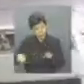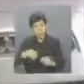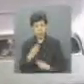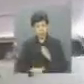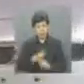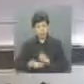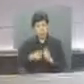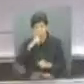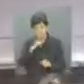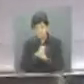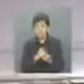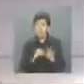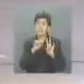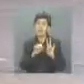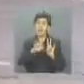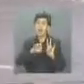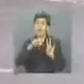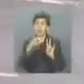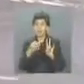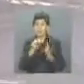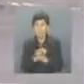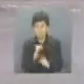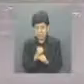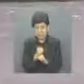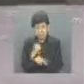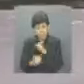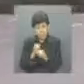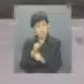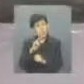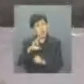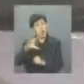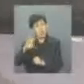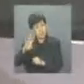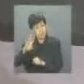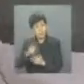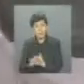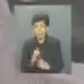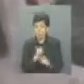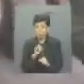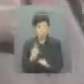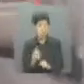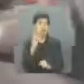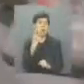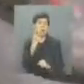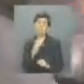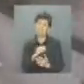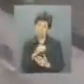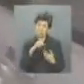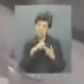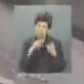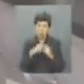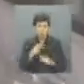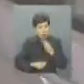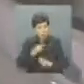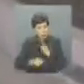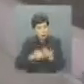ศเพียง 794,000 คันทำให้ในปี2554เป็นปีแรกในรอบ10ปีที่ยอดขายรถยนต์ในประ